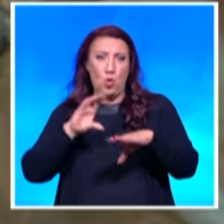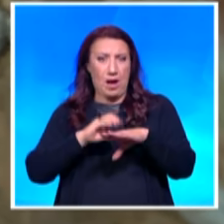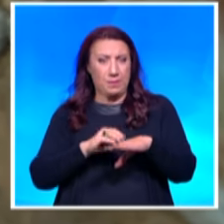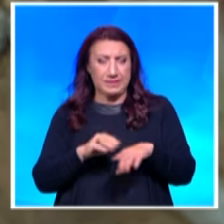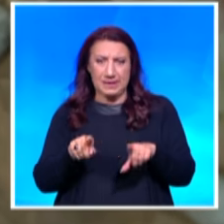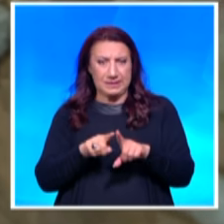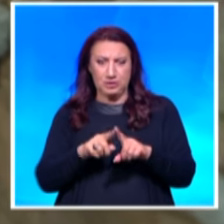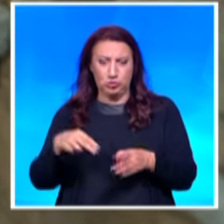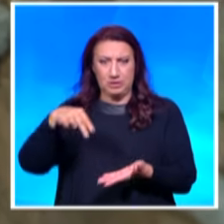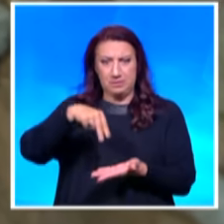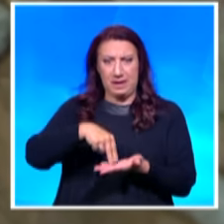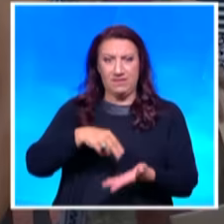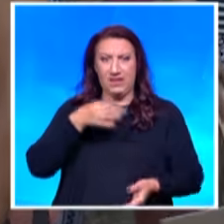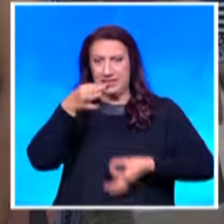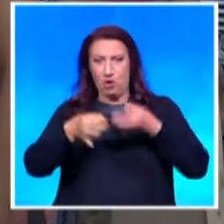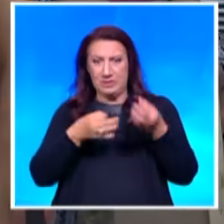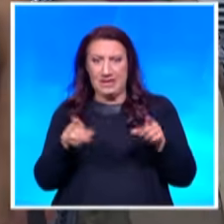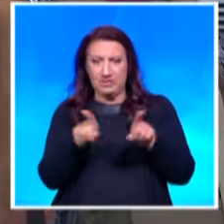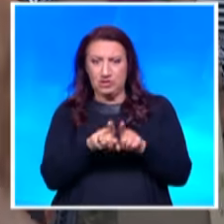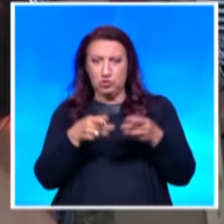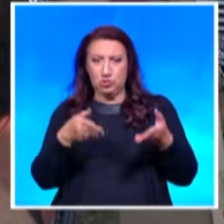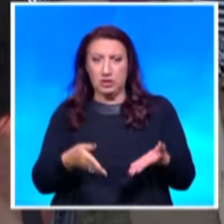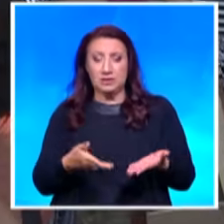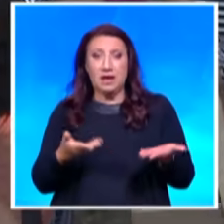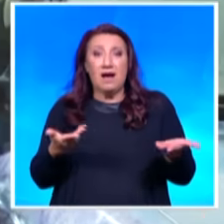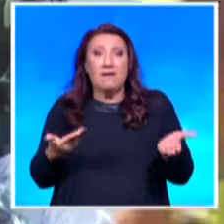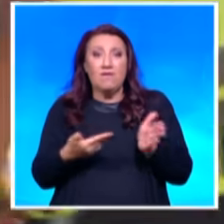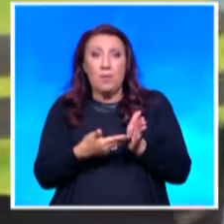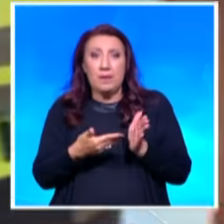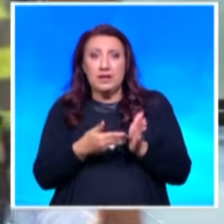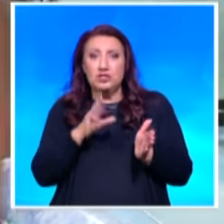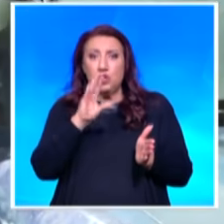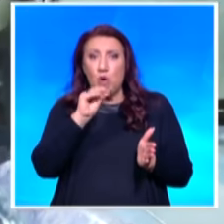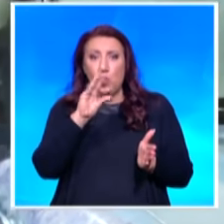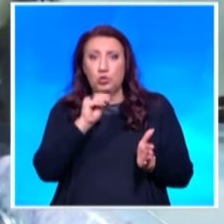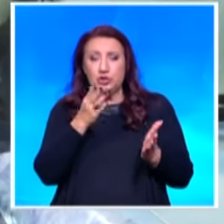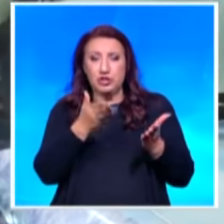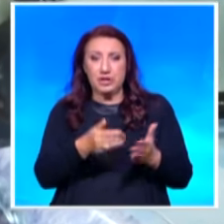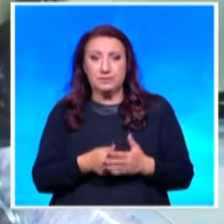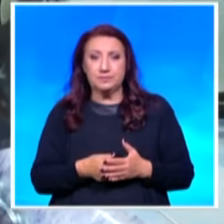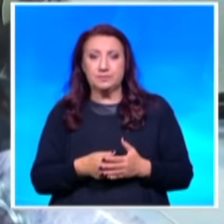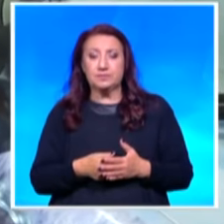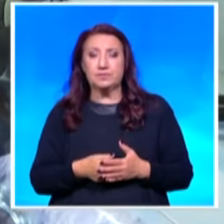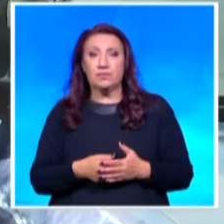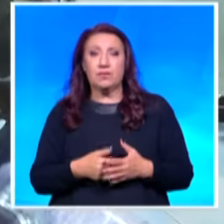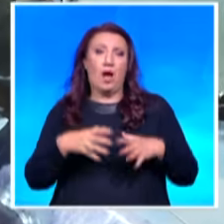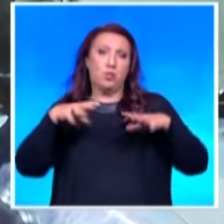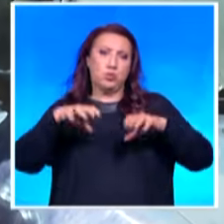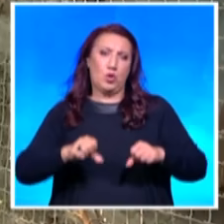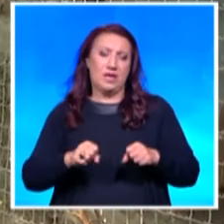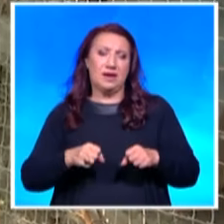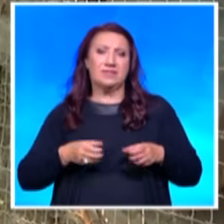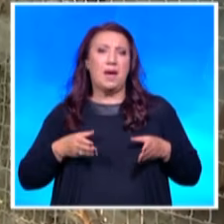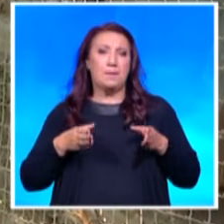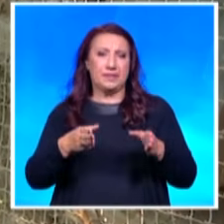говори същото нещо, което сега? Защо ви пречат кучетата? Блокиране на пътя Плевен-Никопол е следващата мярка на